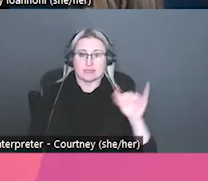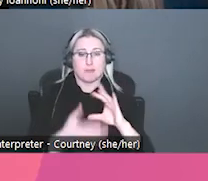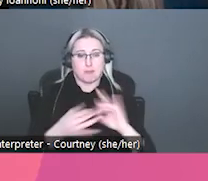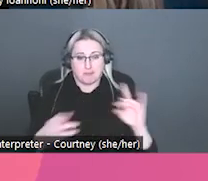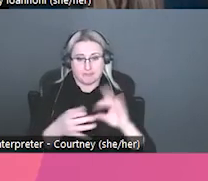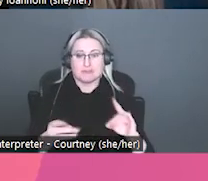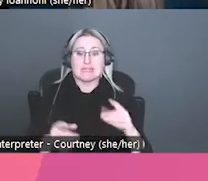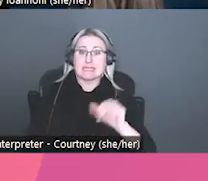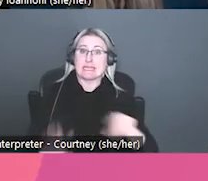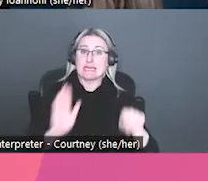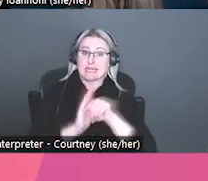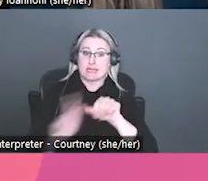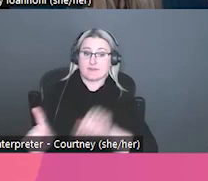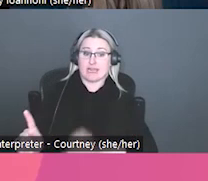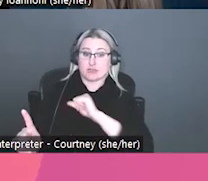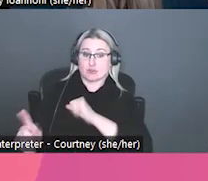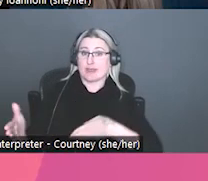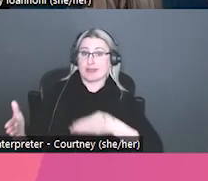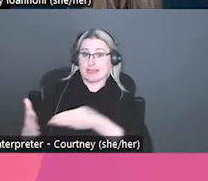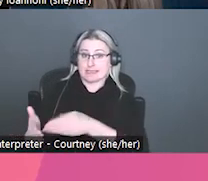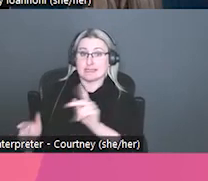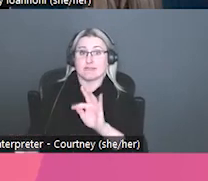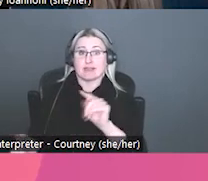certains chercheurs disent que